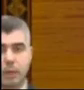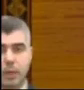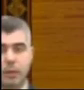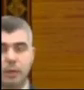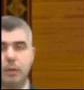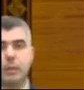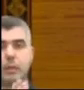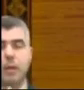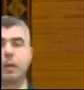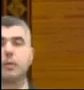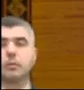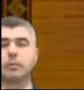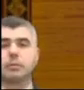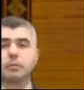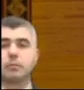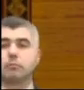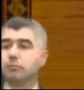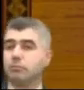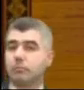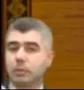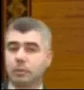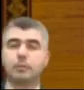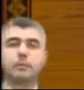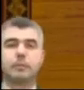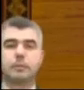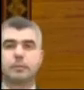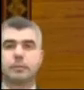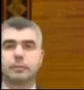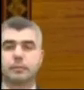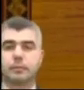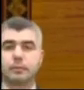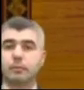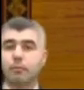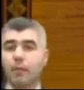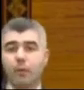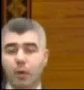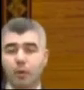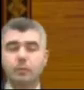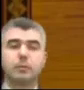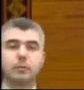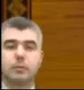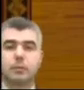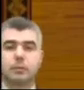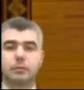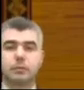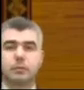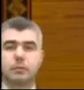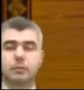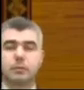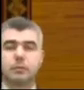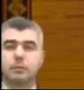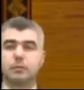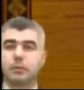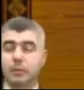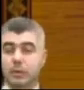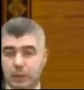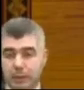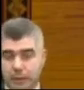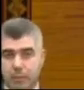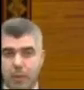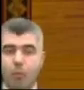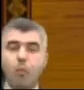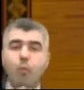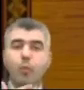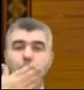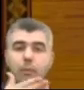السادس في 30 من تموز يوليو الماضي، وأنا أؤكد على ذلك أمامكم. بالنسبة لفرنسا أن حاضر